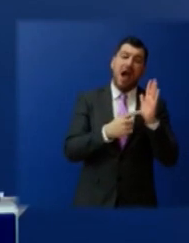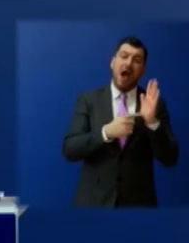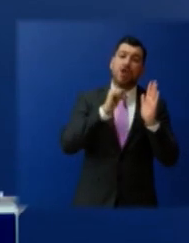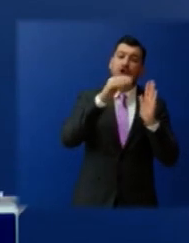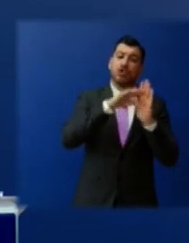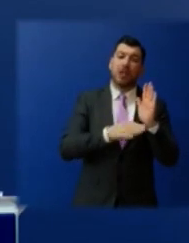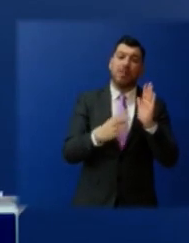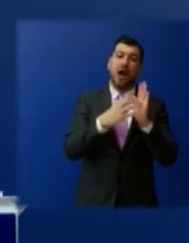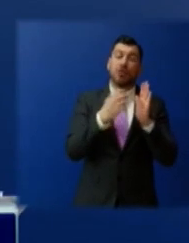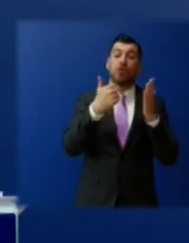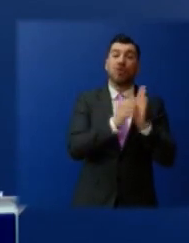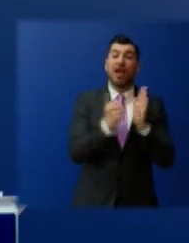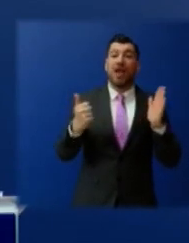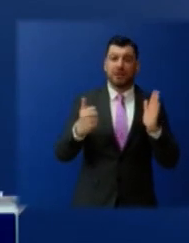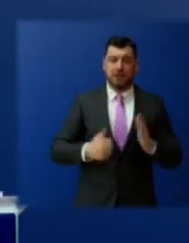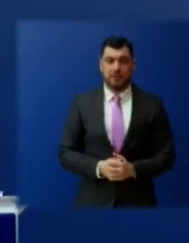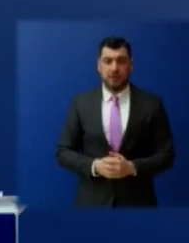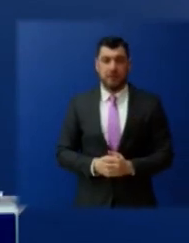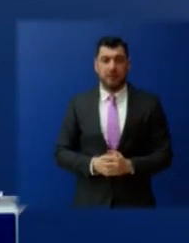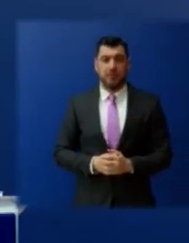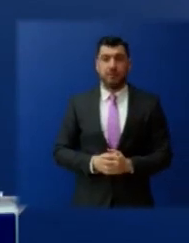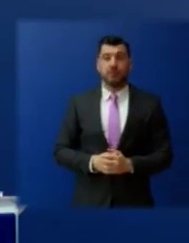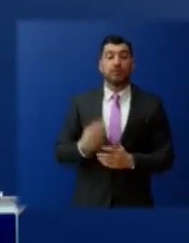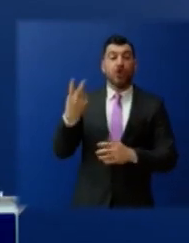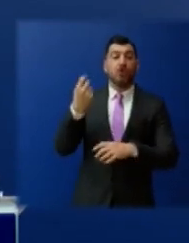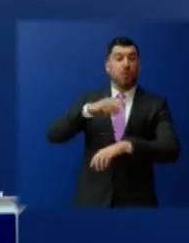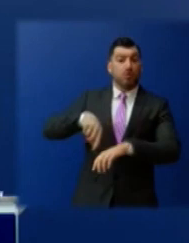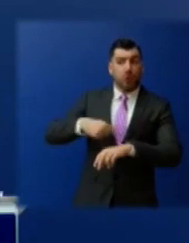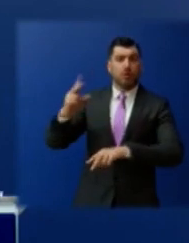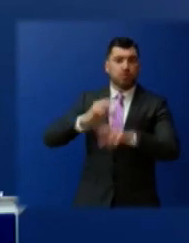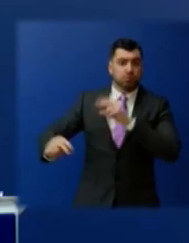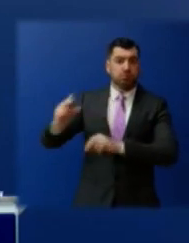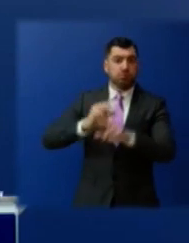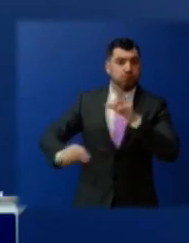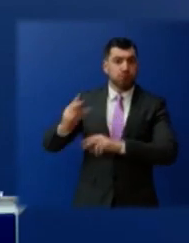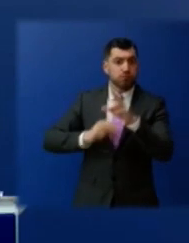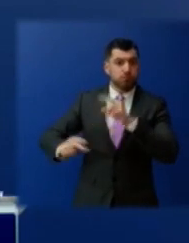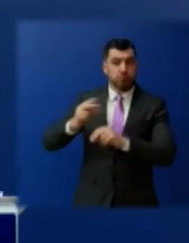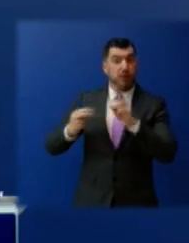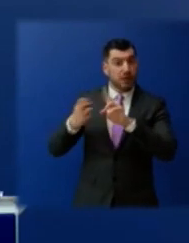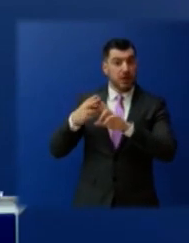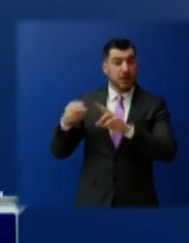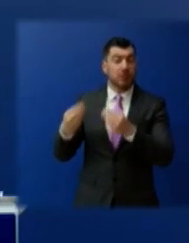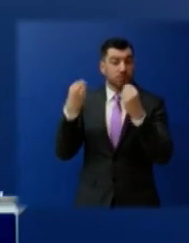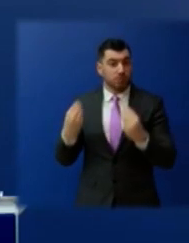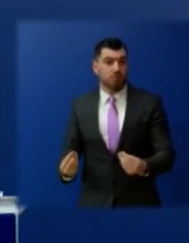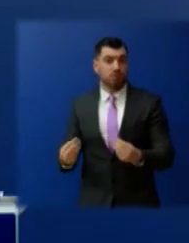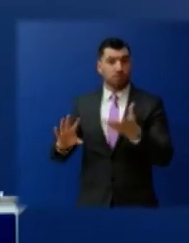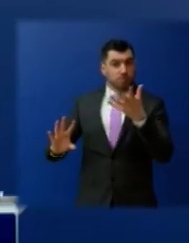καθώς σύμφωνα με την Ελστάτ ο ρυθμός αύξησης των τιμών σε ετήσια βάση υποχώρησε στο 7,